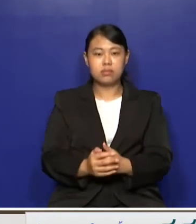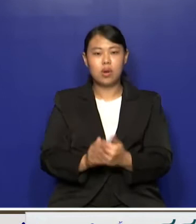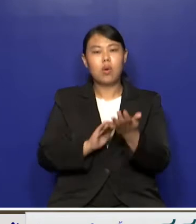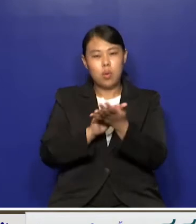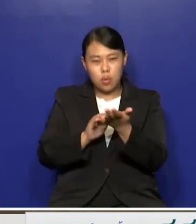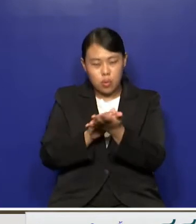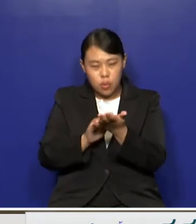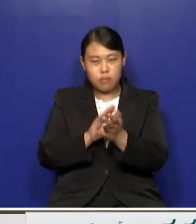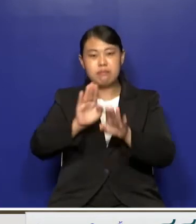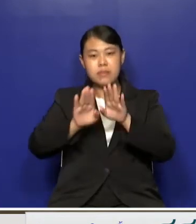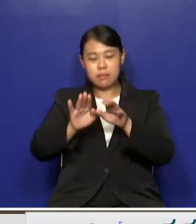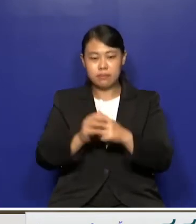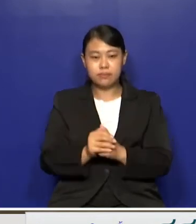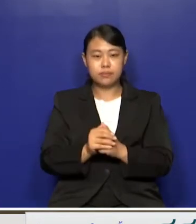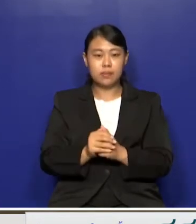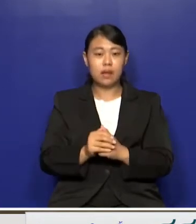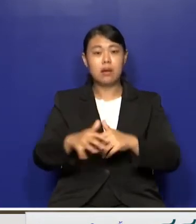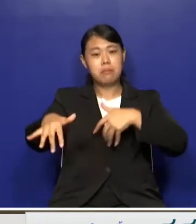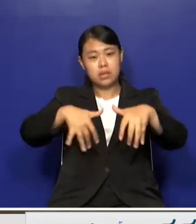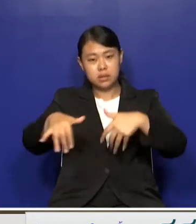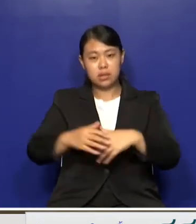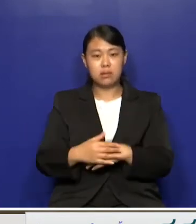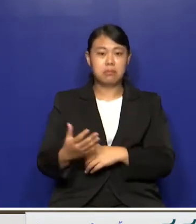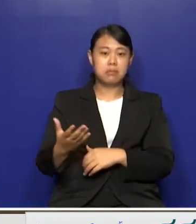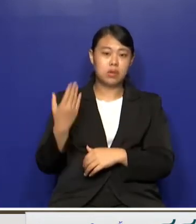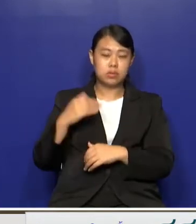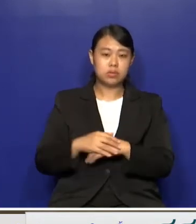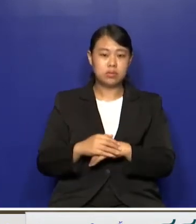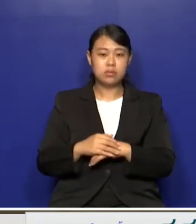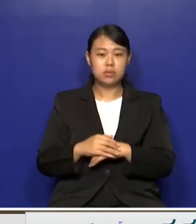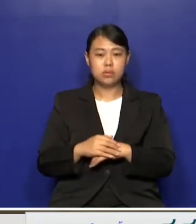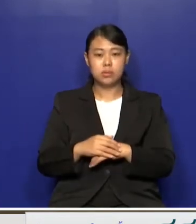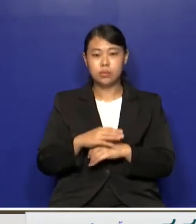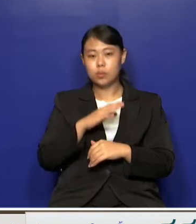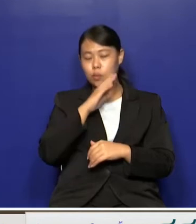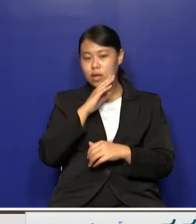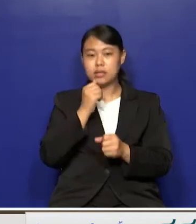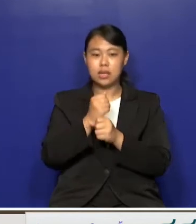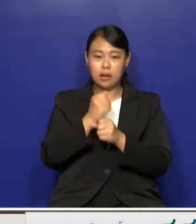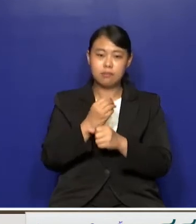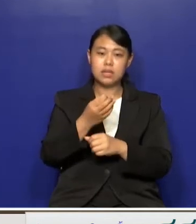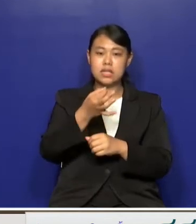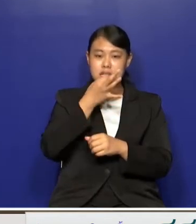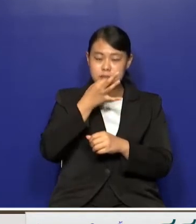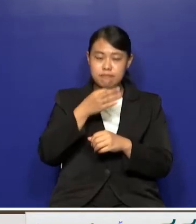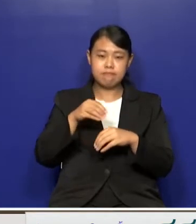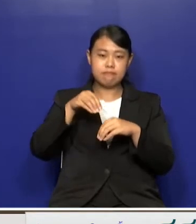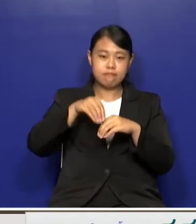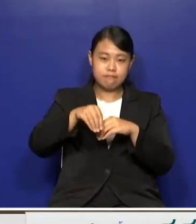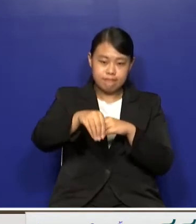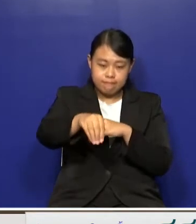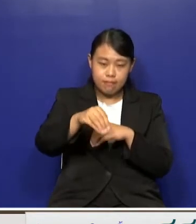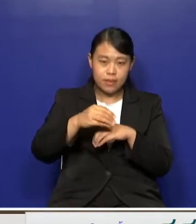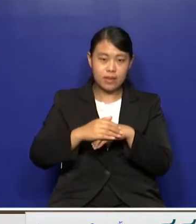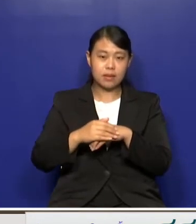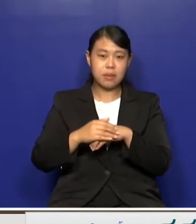จิๆเพาพนองปยาชนเนี่เมื่อก่อนบอกวาหลังสู่ฟ้าหนาสู่ดินนั่คอคำเปอรยอของผู้บริหารป